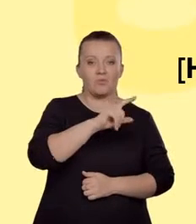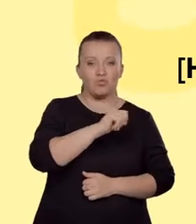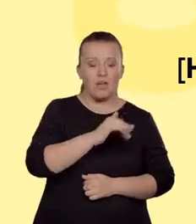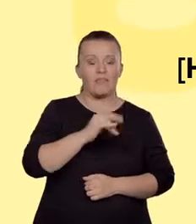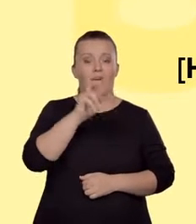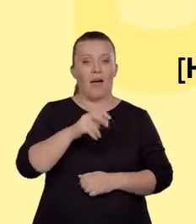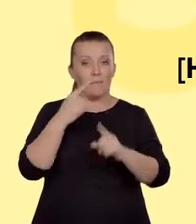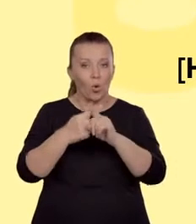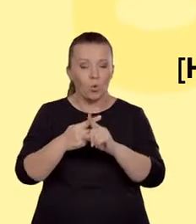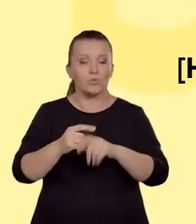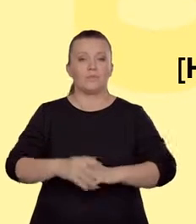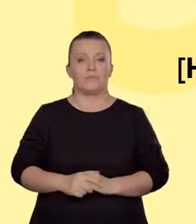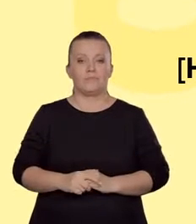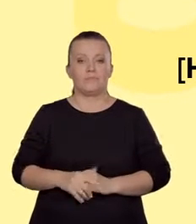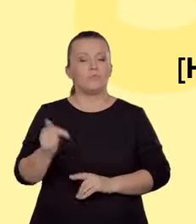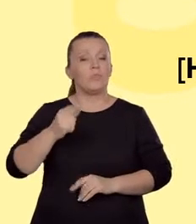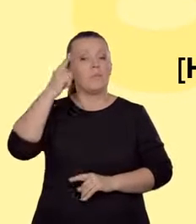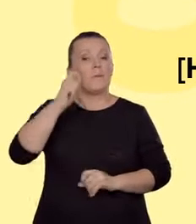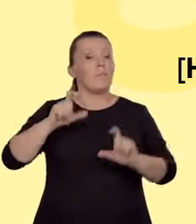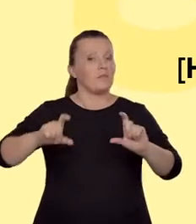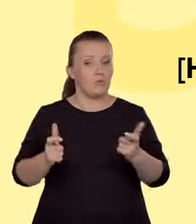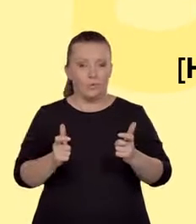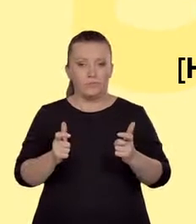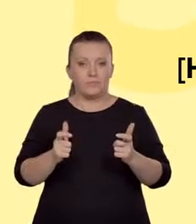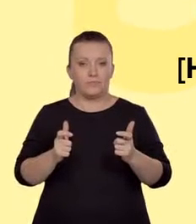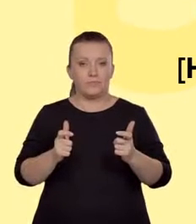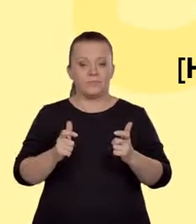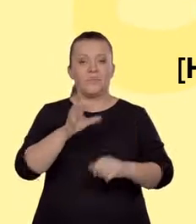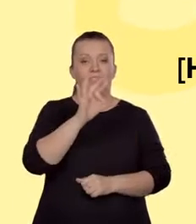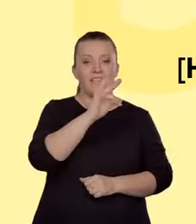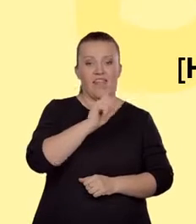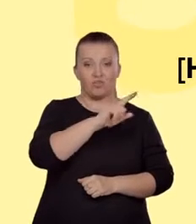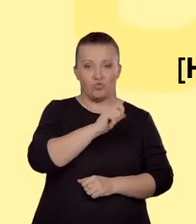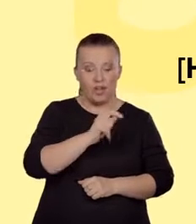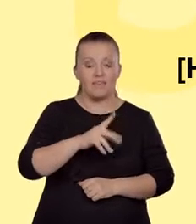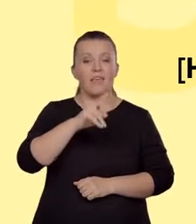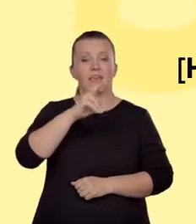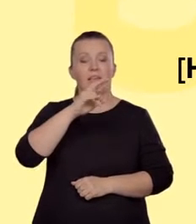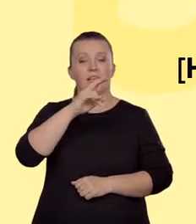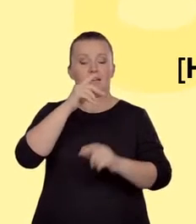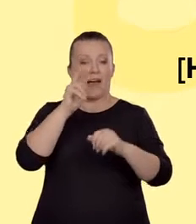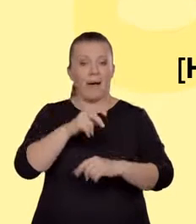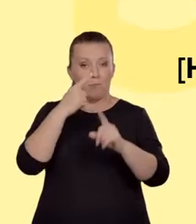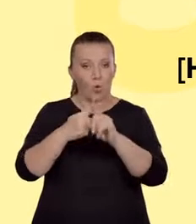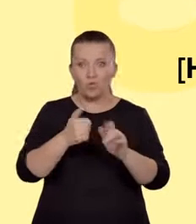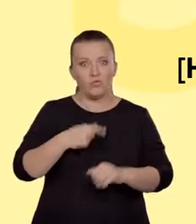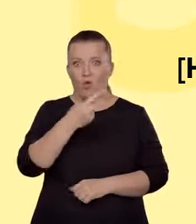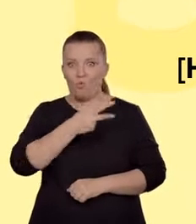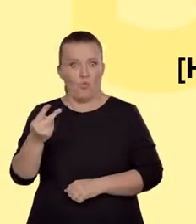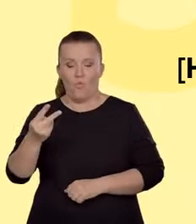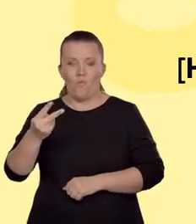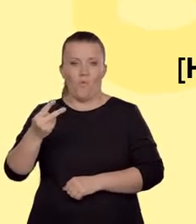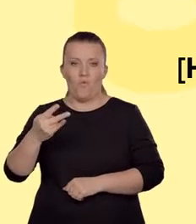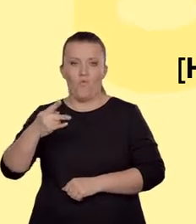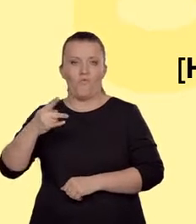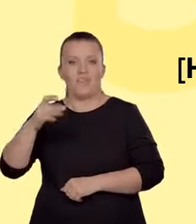kwasu. Pamiętamy przy tym, że stężenie jonów wodorowych nie jest równe stężeniu kwasu, gdyż kwas ten jest